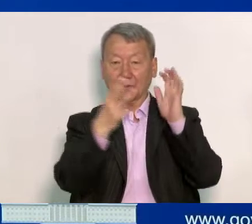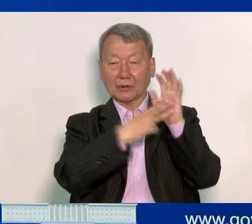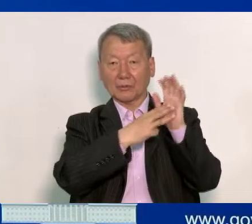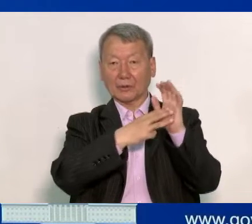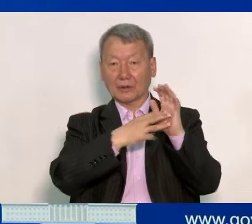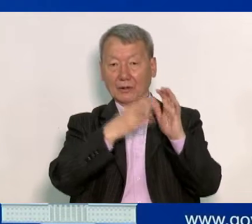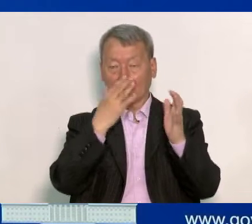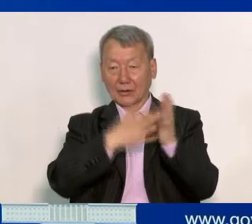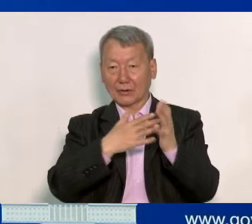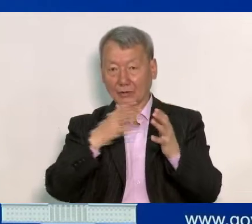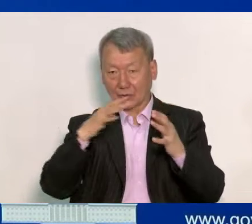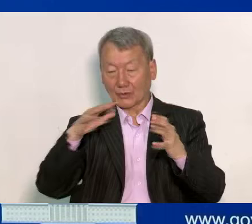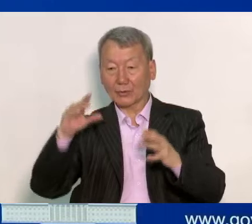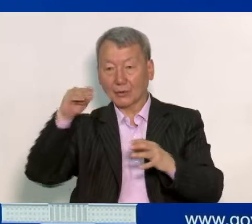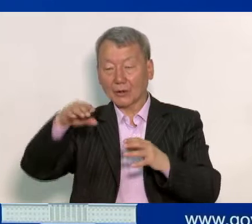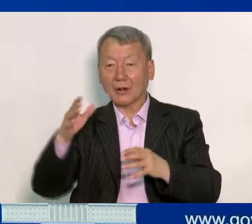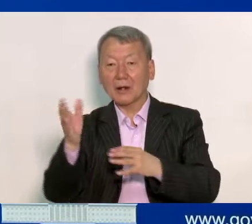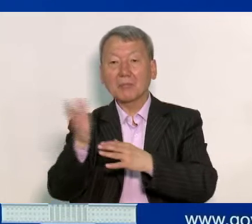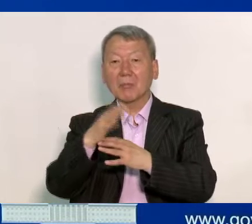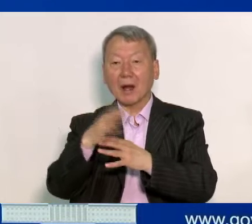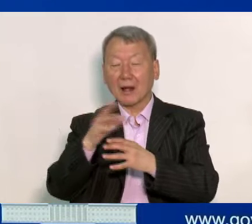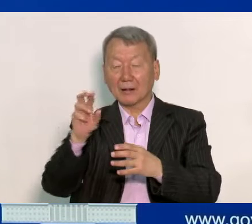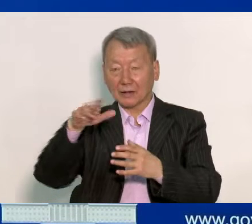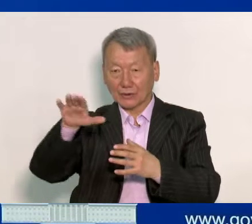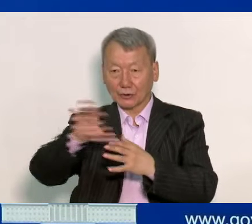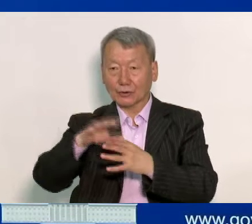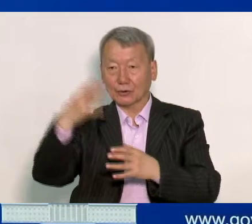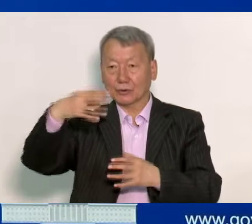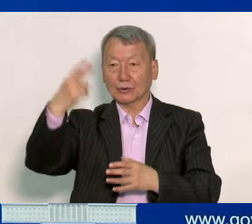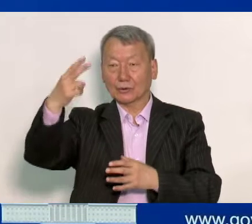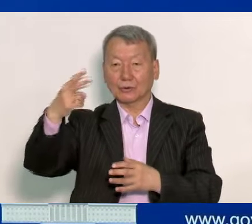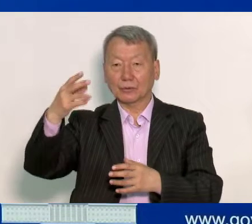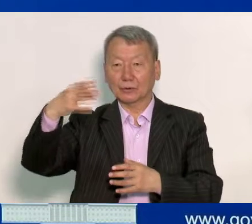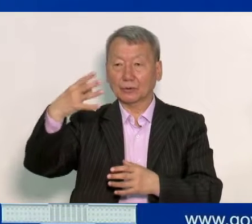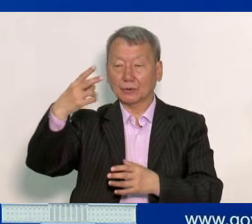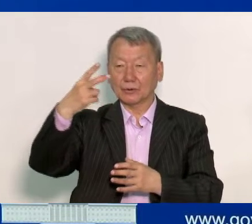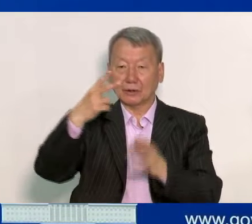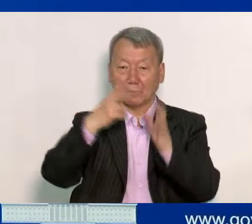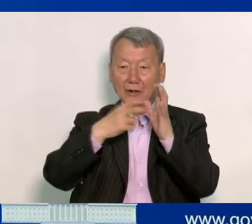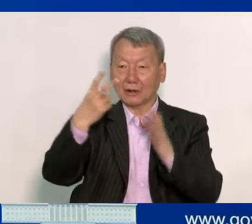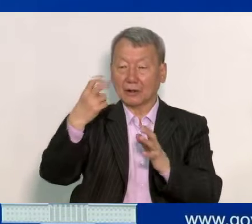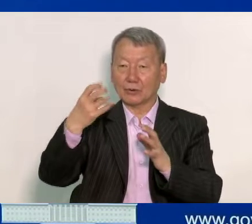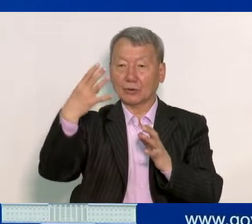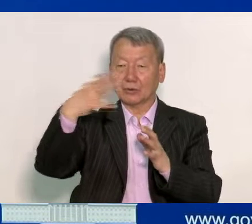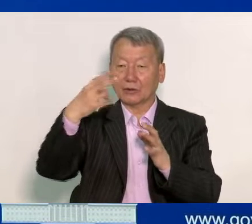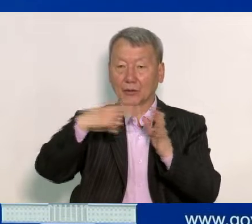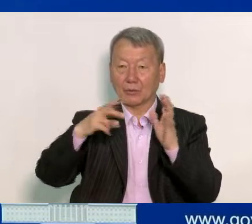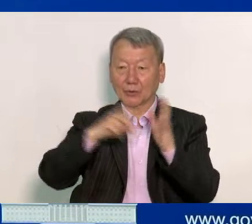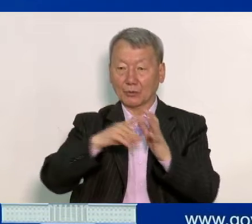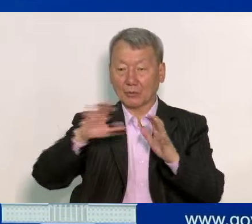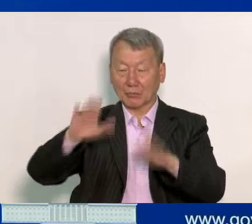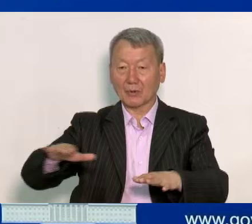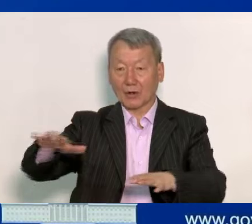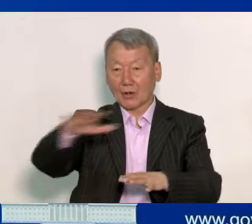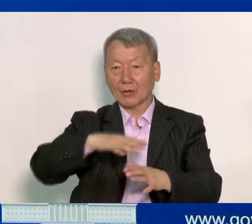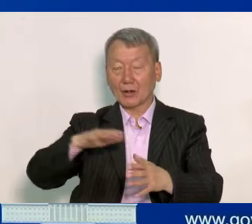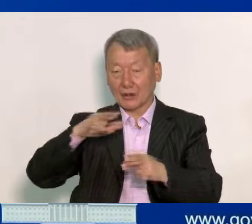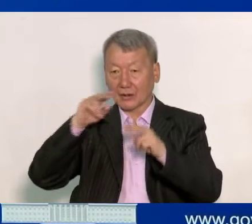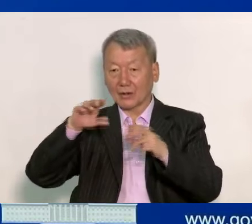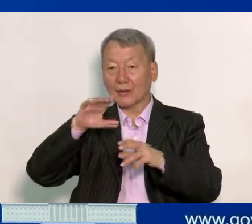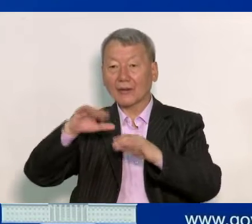чарба өткөрүлдү. Балык чарбасынан 42 чарба 274 балык өндүрүлгөн көлмөсү